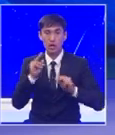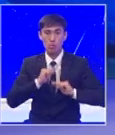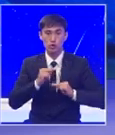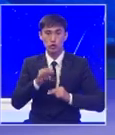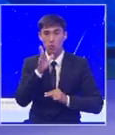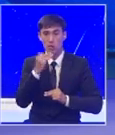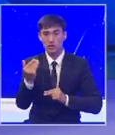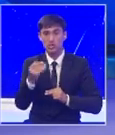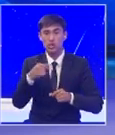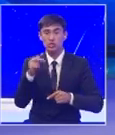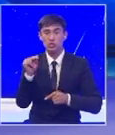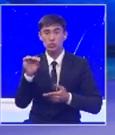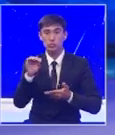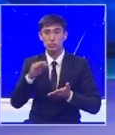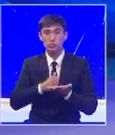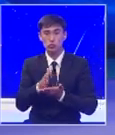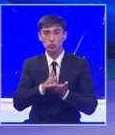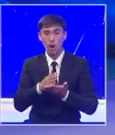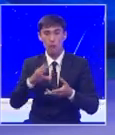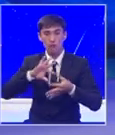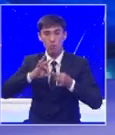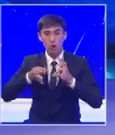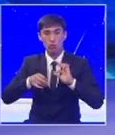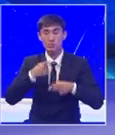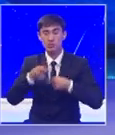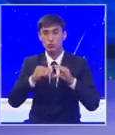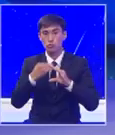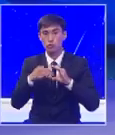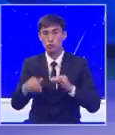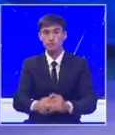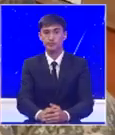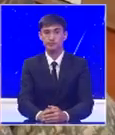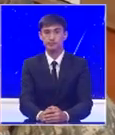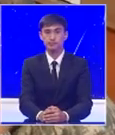продемонстрированные рабочие моменты чрезвычайной службы. Обо всем подробнее в следующем сюжете.